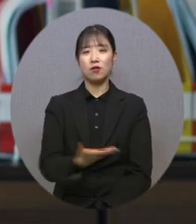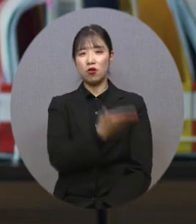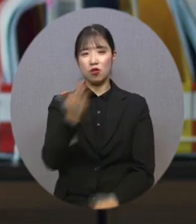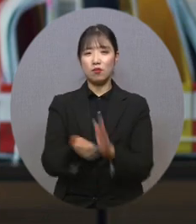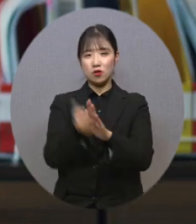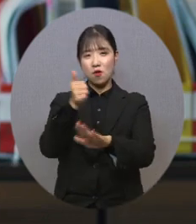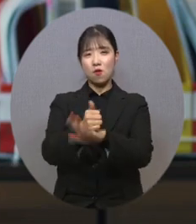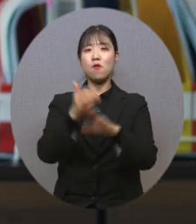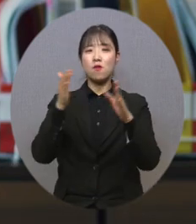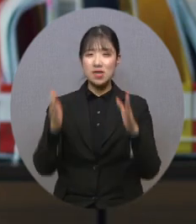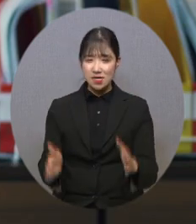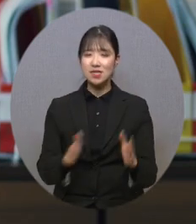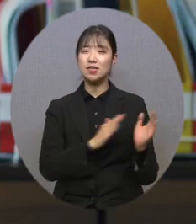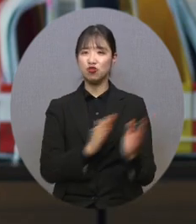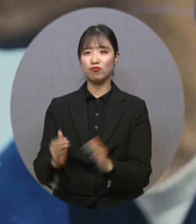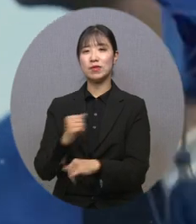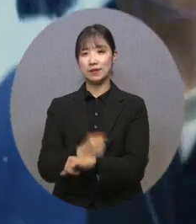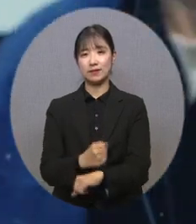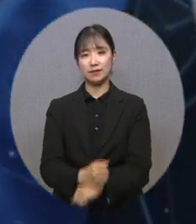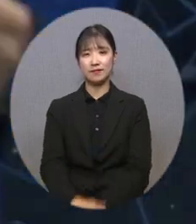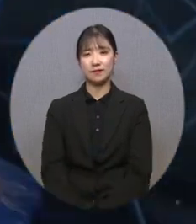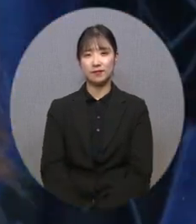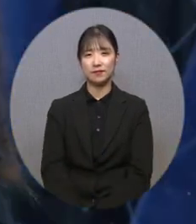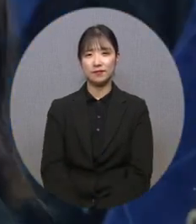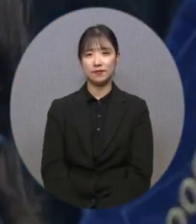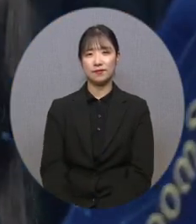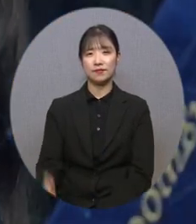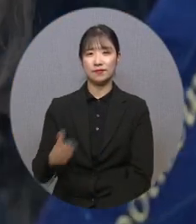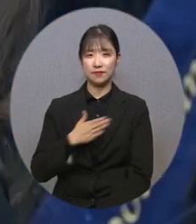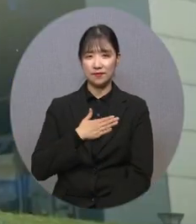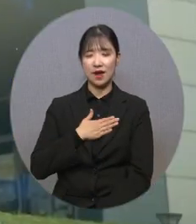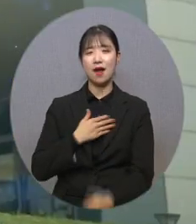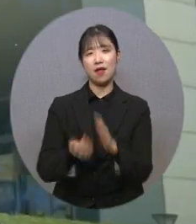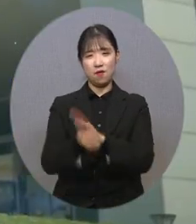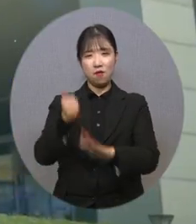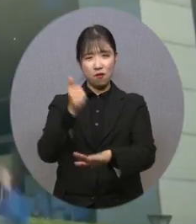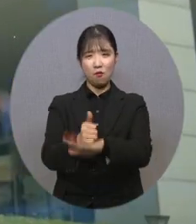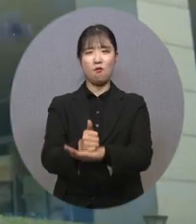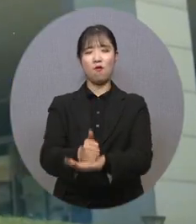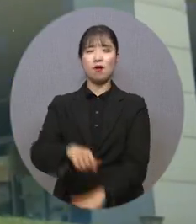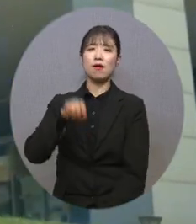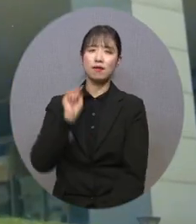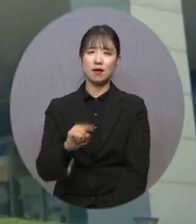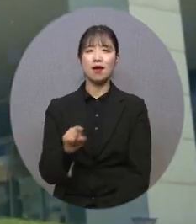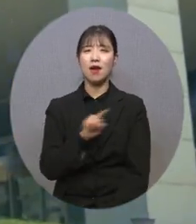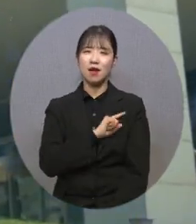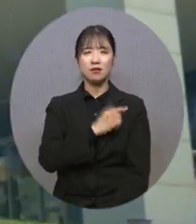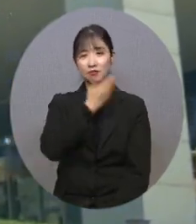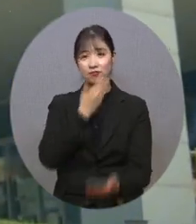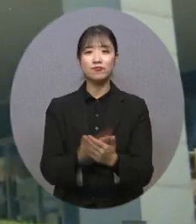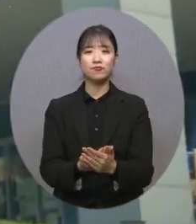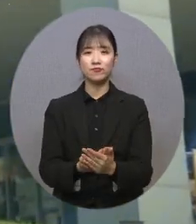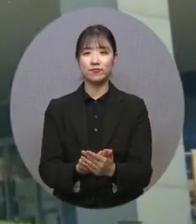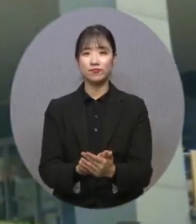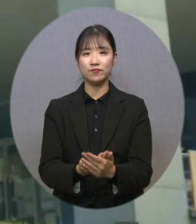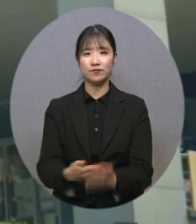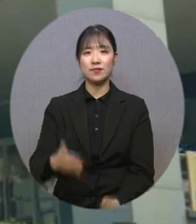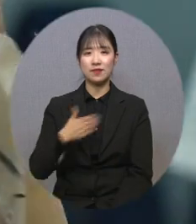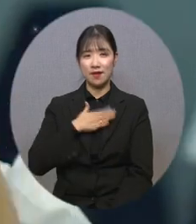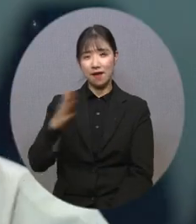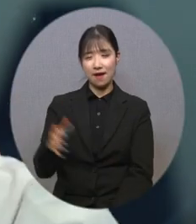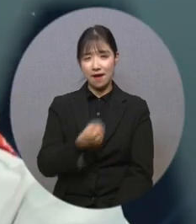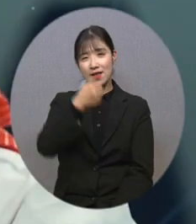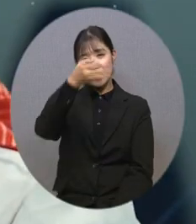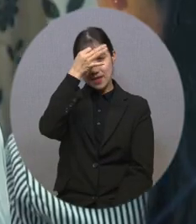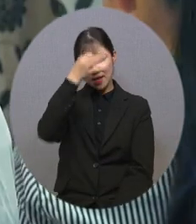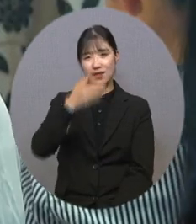여러분의 성공 시대를 준비하세요. 나의 성공. 그게 가장 중요해. 내가 가진